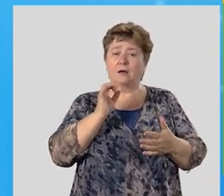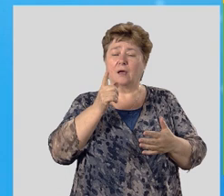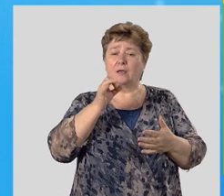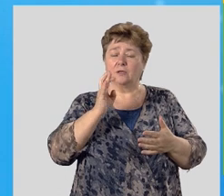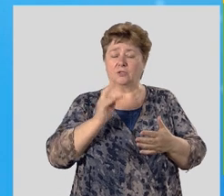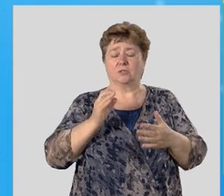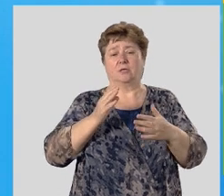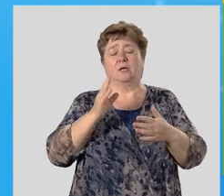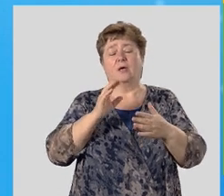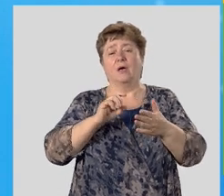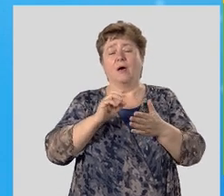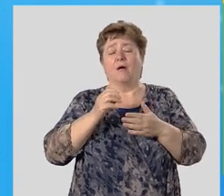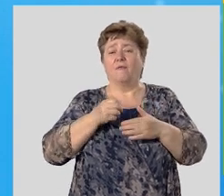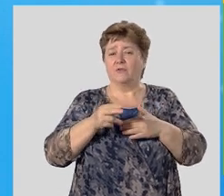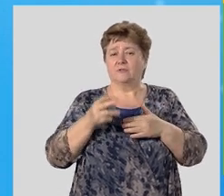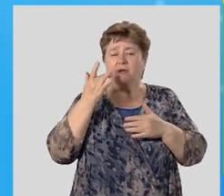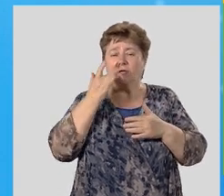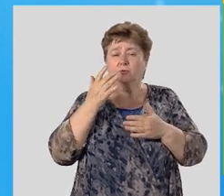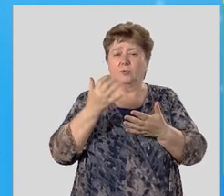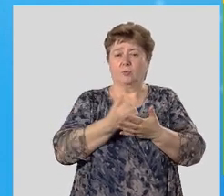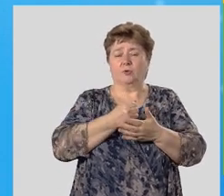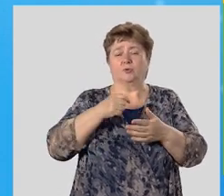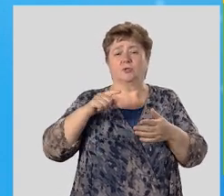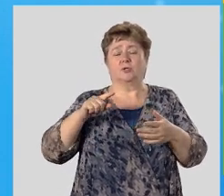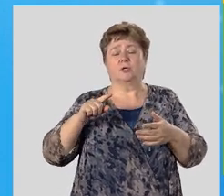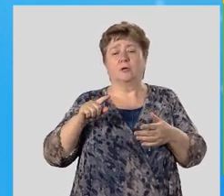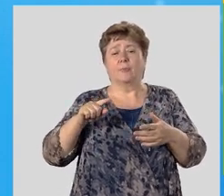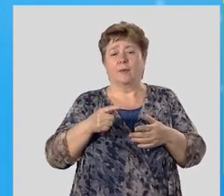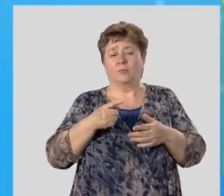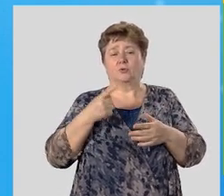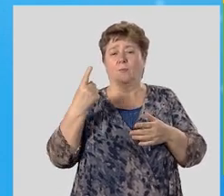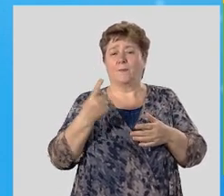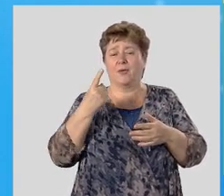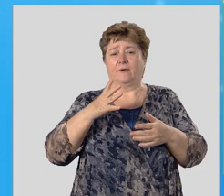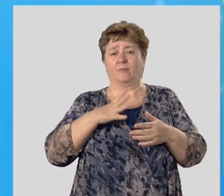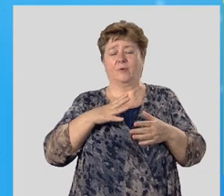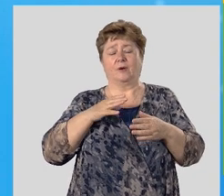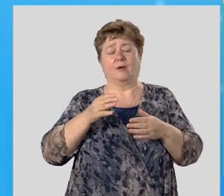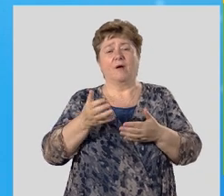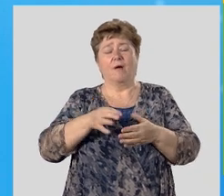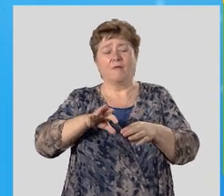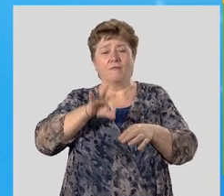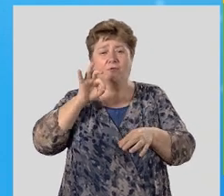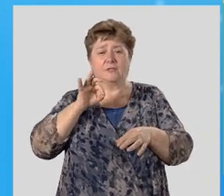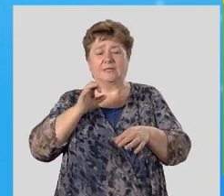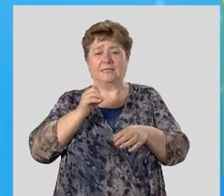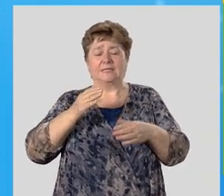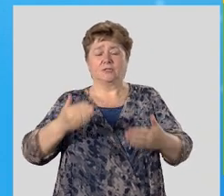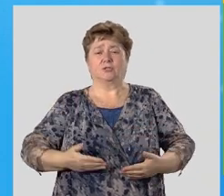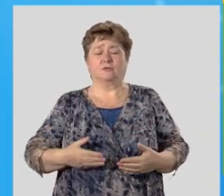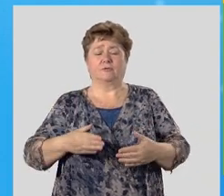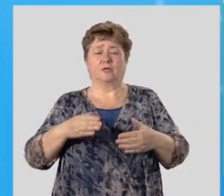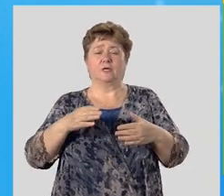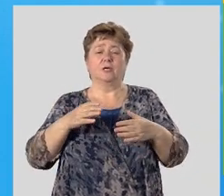вещества, которые получили свое название потому, что первые были выделены из живых существ,